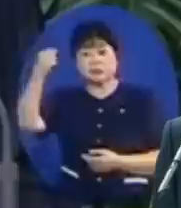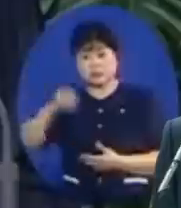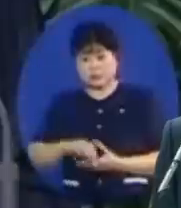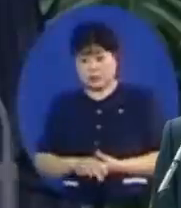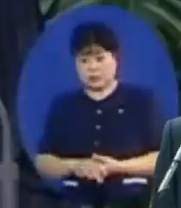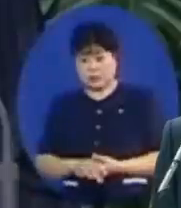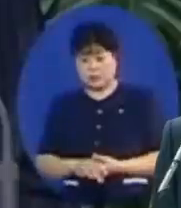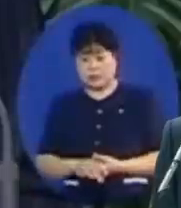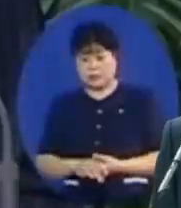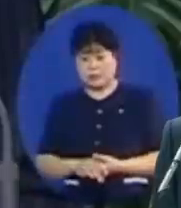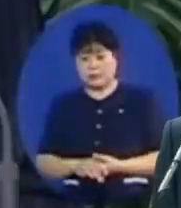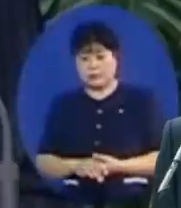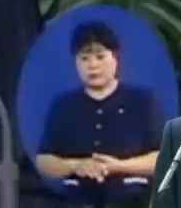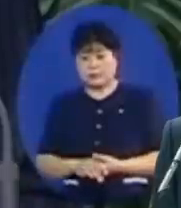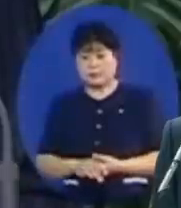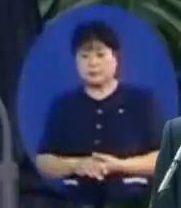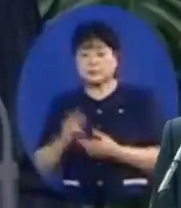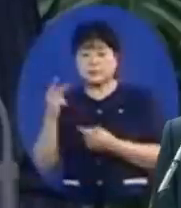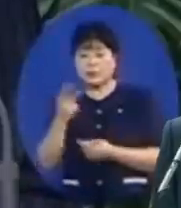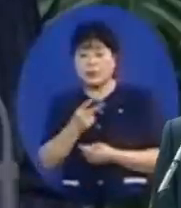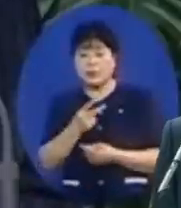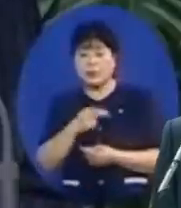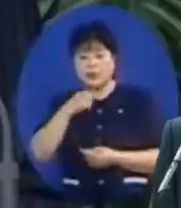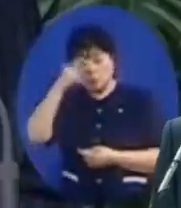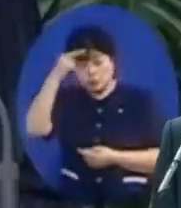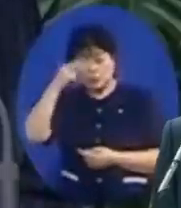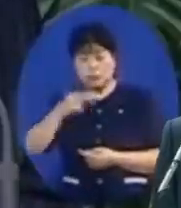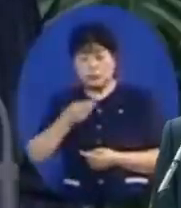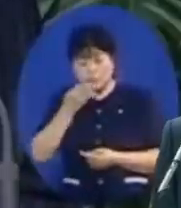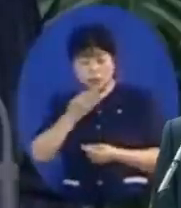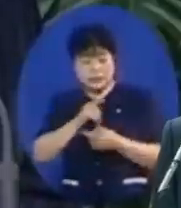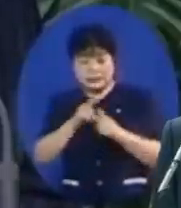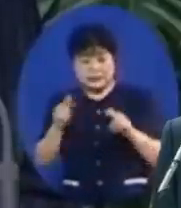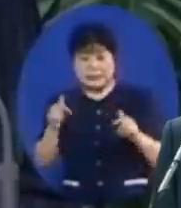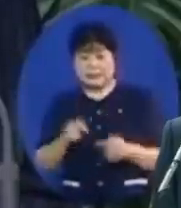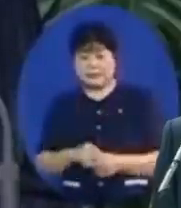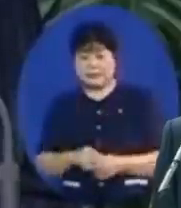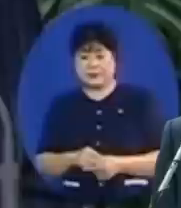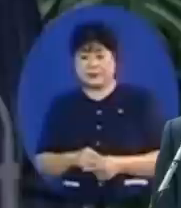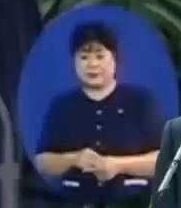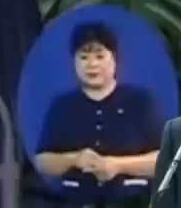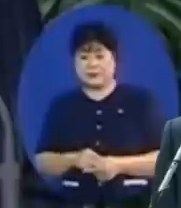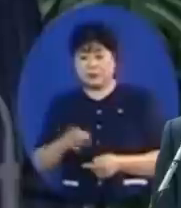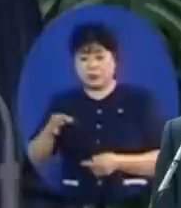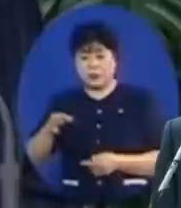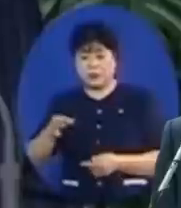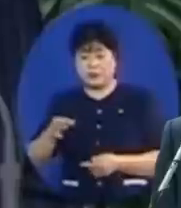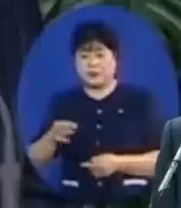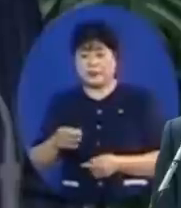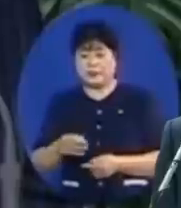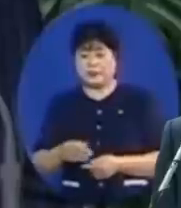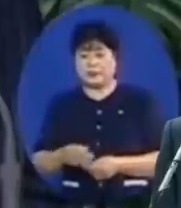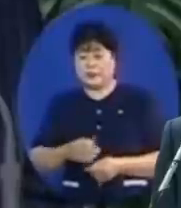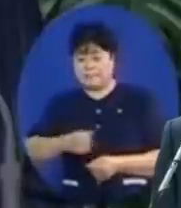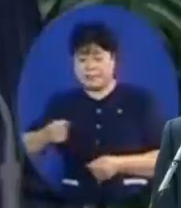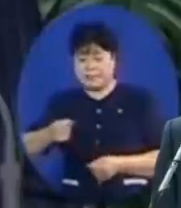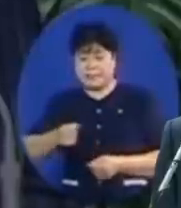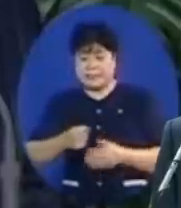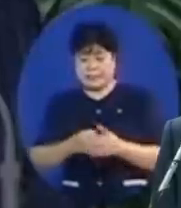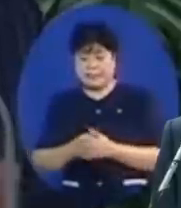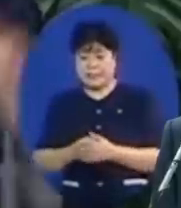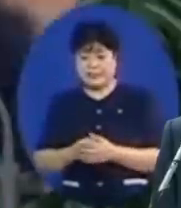벌어서 살았어요. 그리고 술을 안 먹는 사람은 어쩐지 그 돈을 내가 빼앗아야 되기